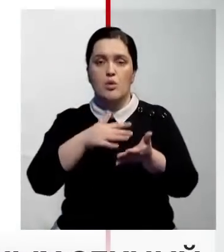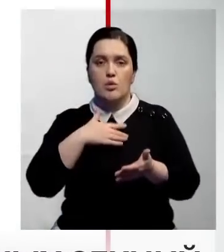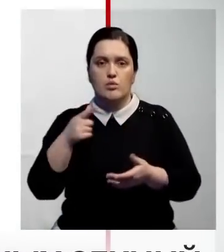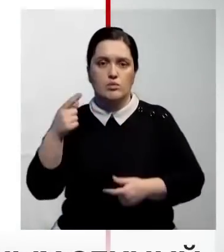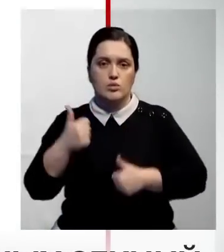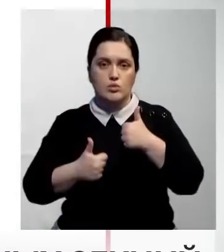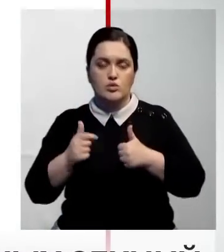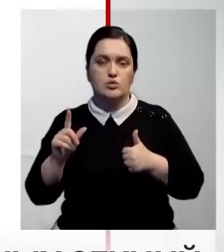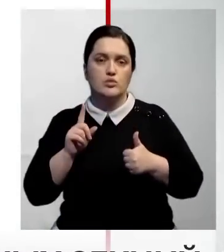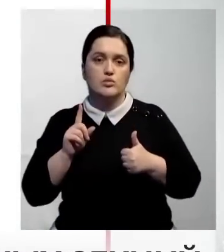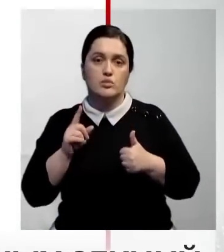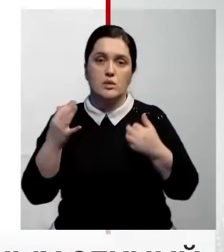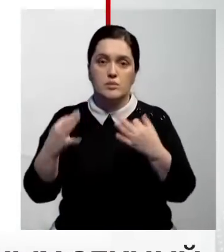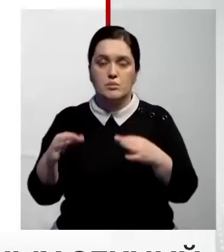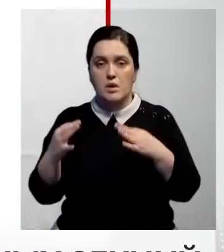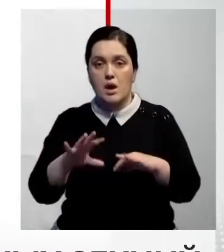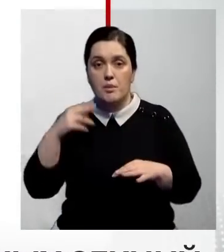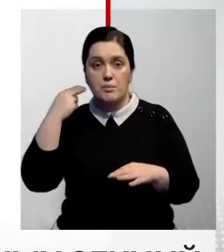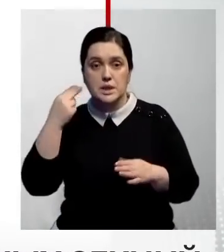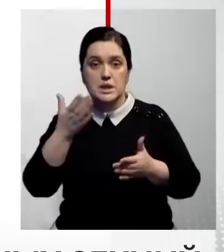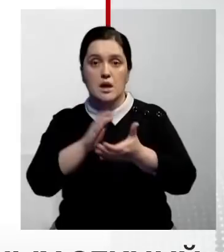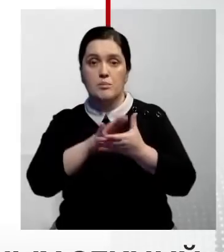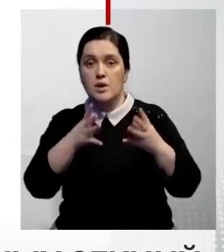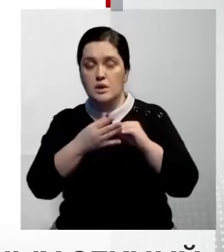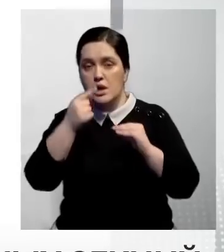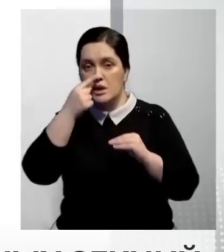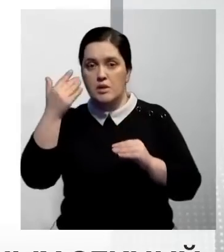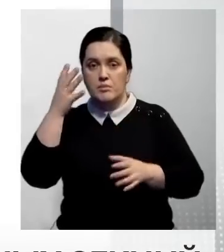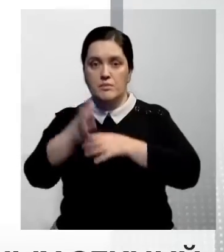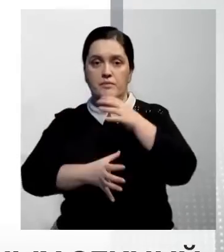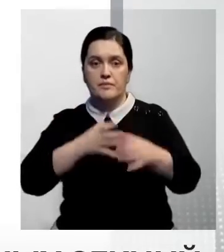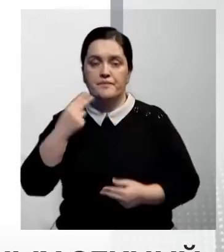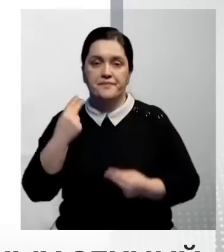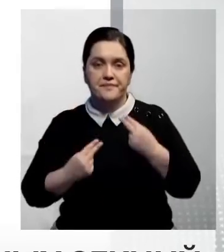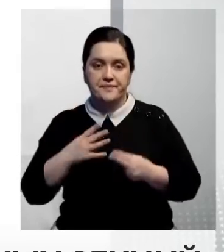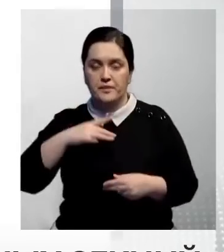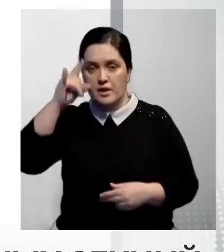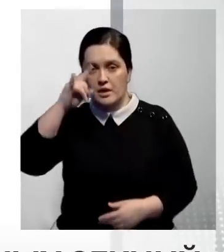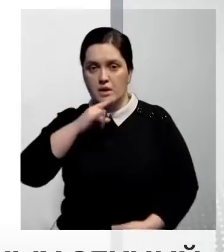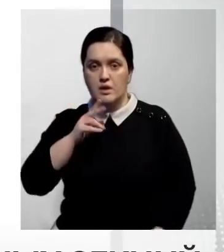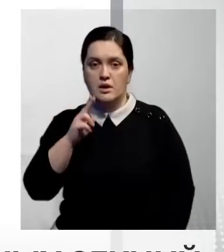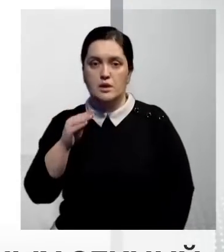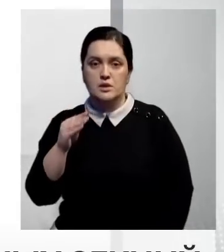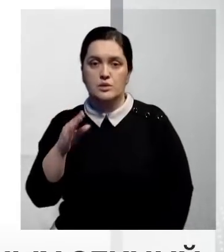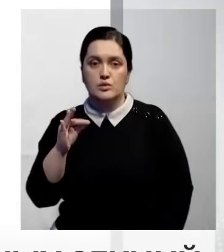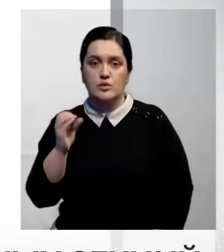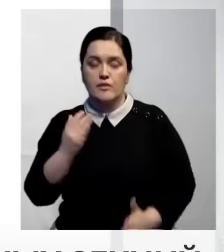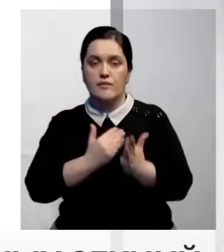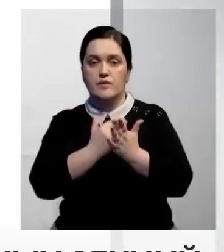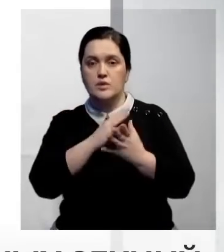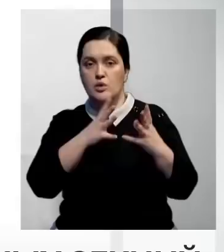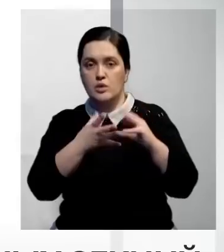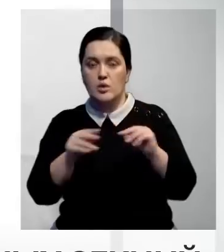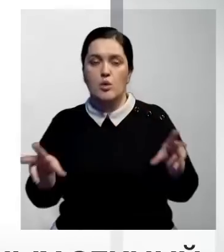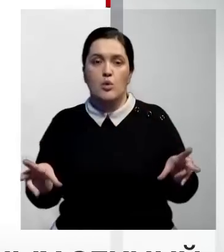ожидает одобрения. Также президенты ознакомились с итогами недавних международных турниров, которые состоялись в Казахстане. Касым-Жомарт